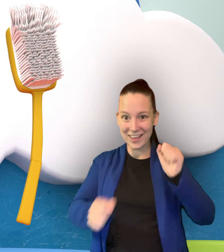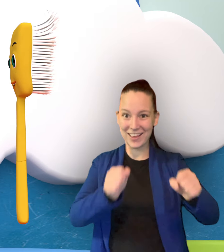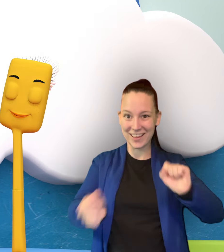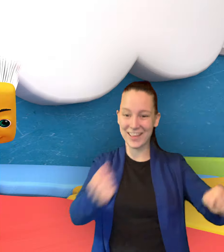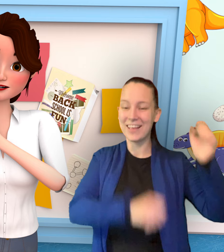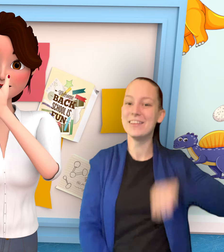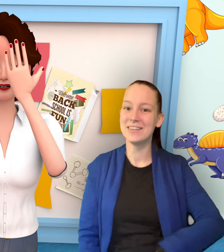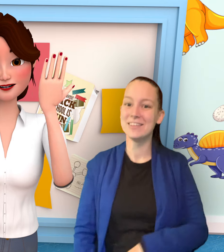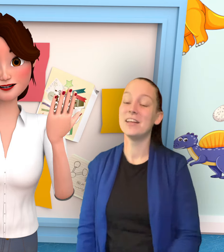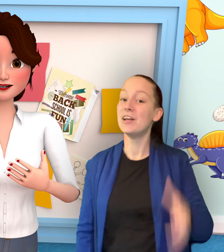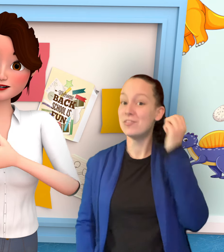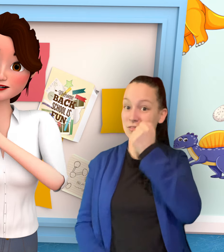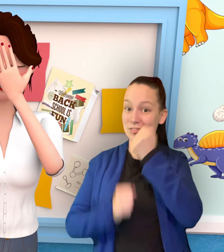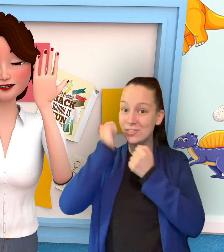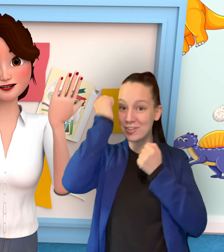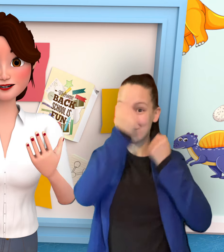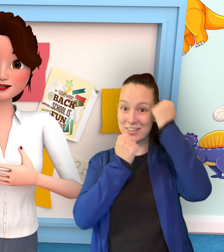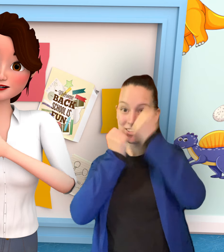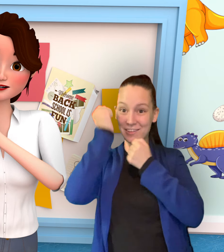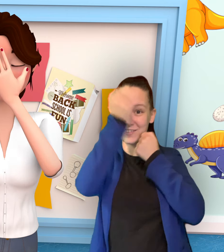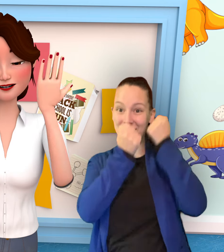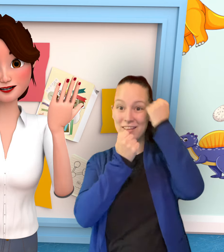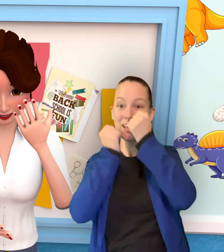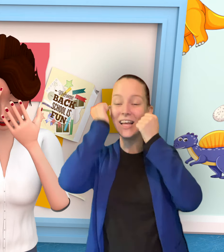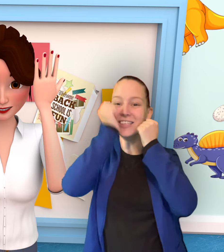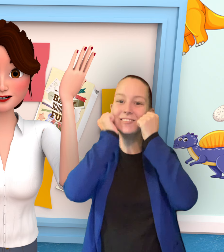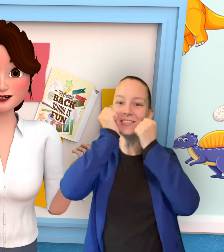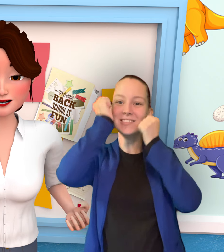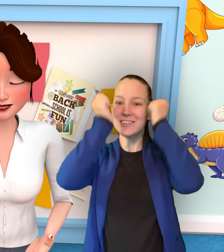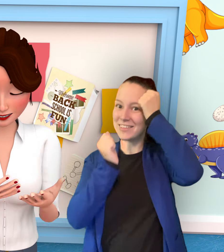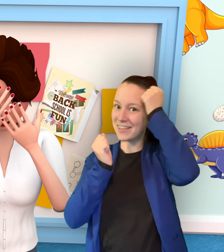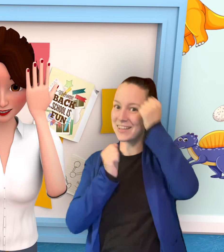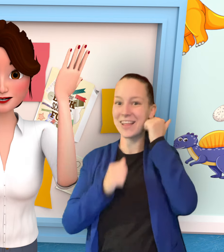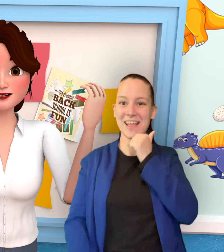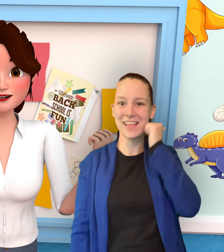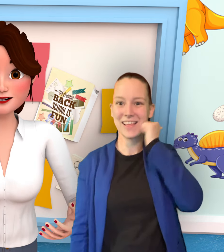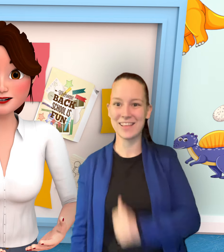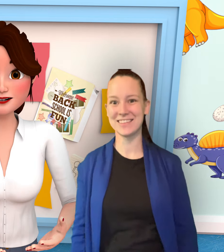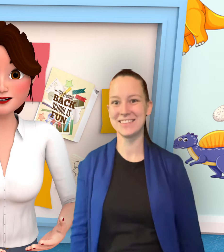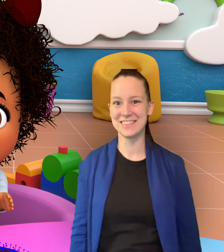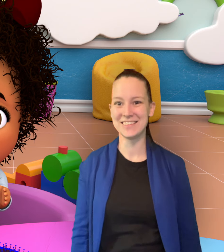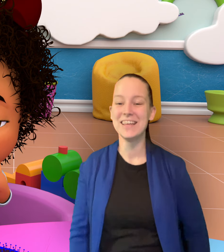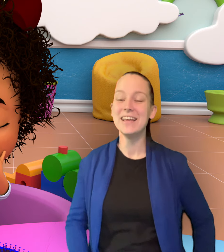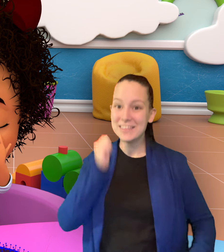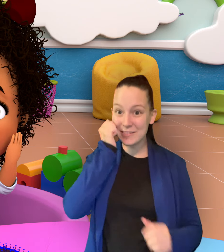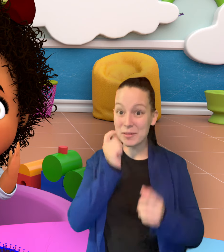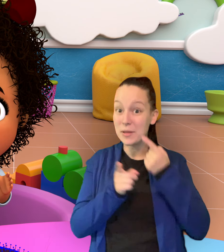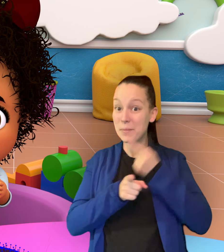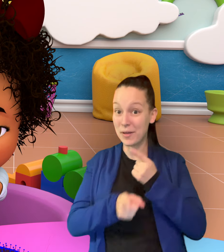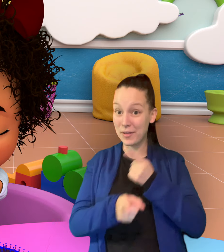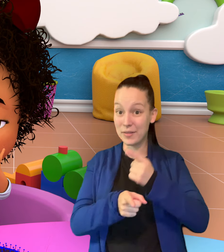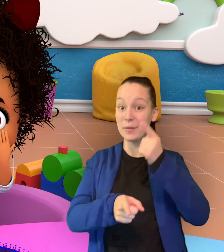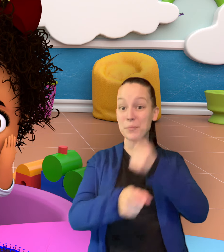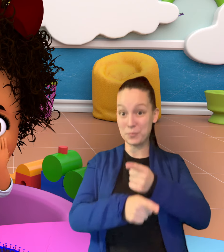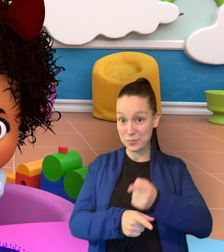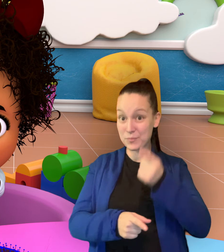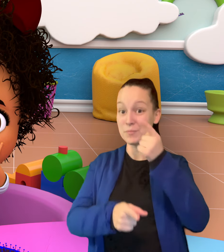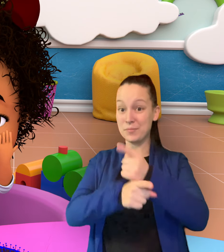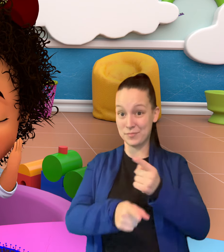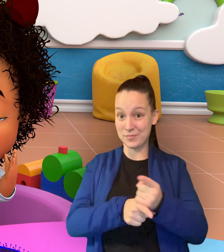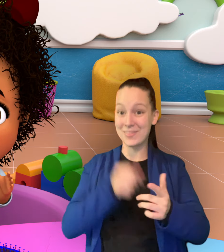ね顔を洗って毎日ねちゃんとちゃんと